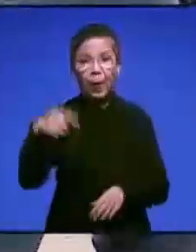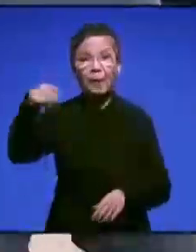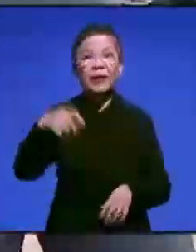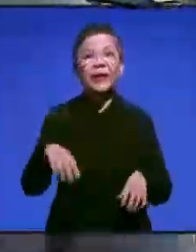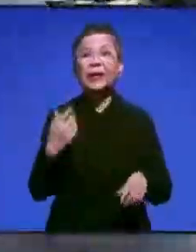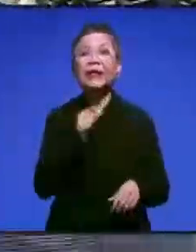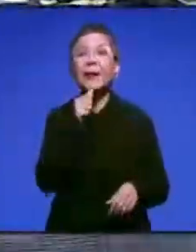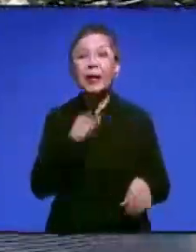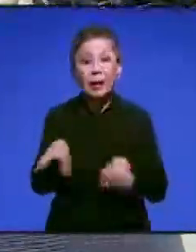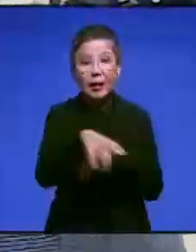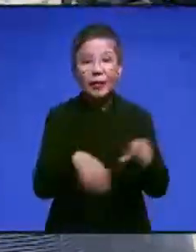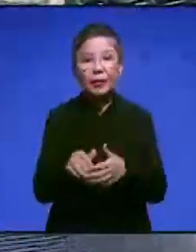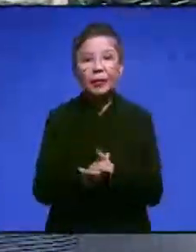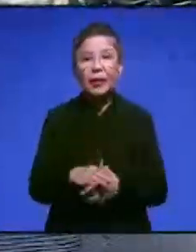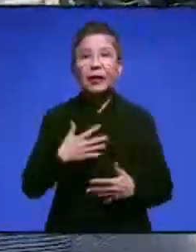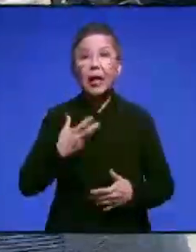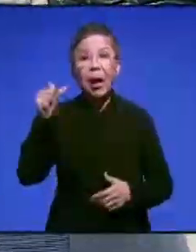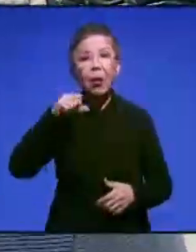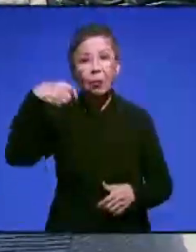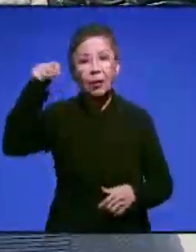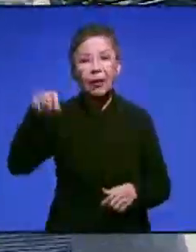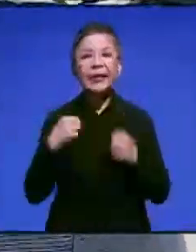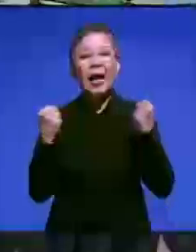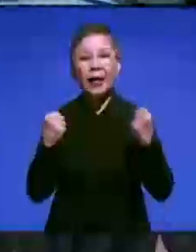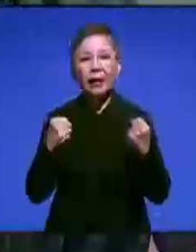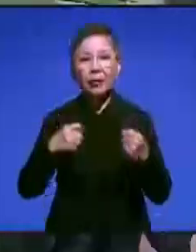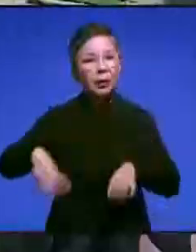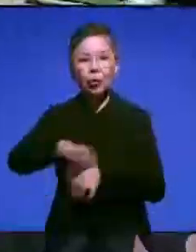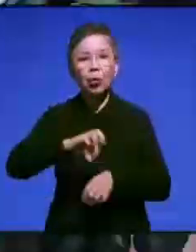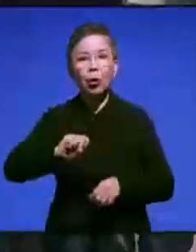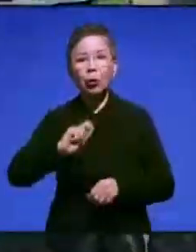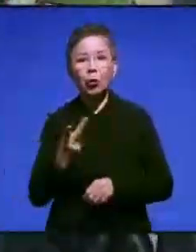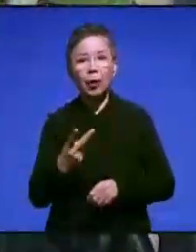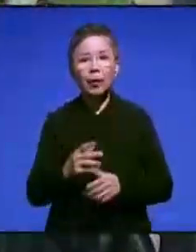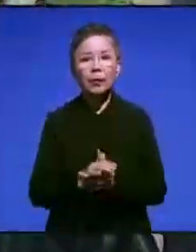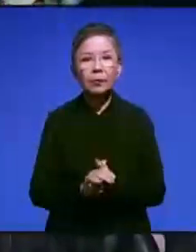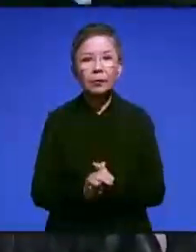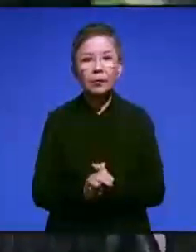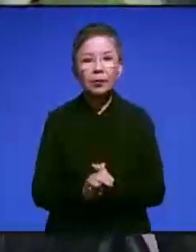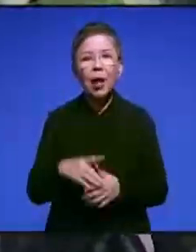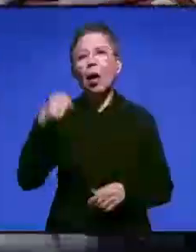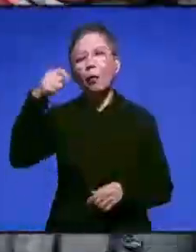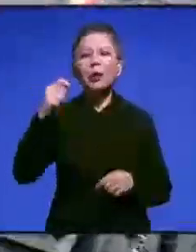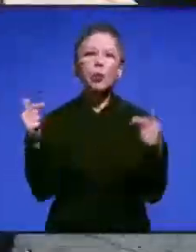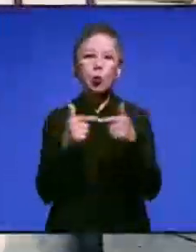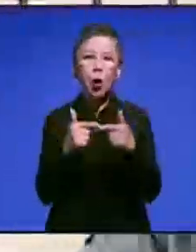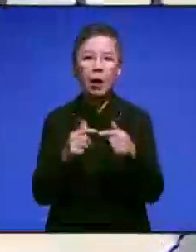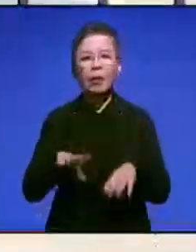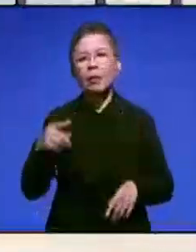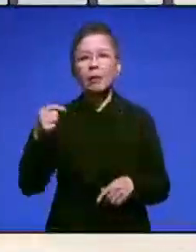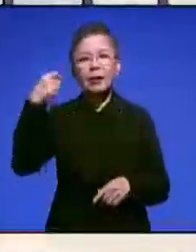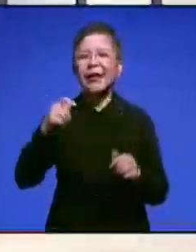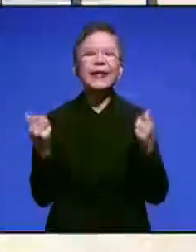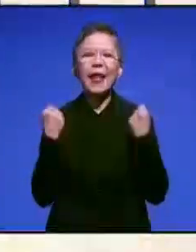di reshuffle? Kalau saya sih pengennya lebih ke menteri kesehatan ya. Ya itu, perhubungan itu. Menteri perhubungan? Menteri kesehatan.